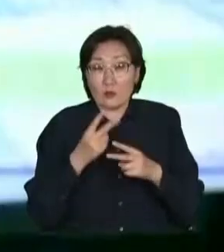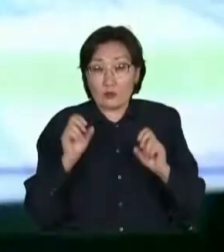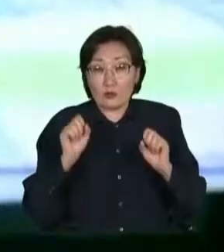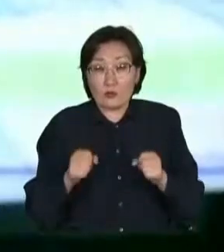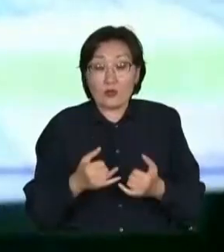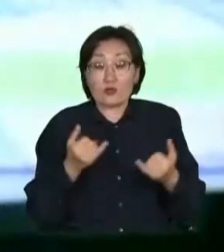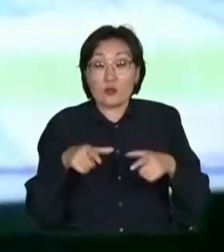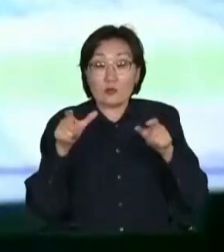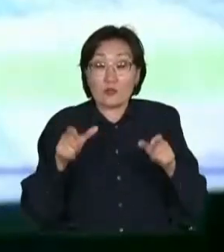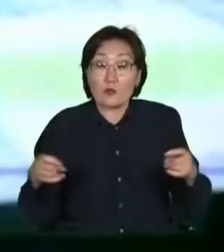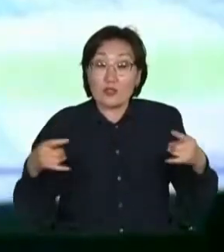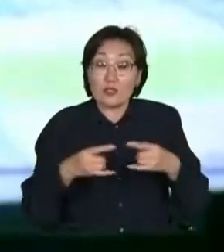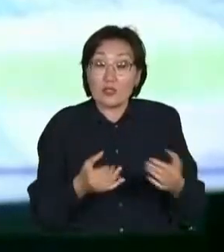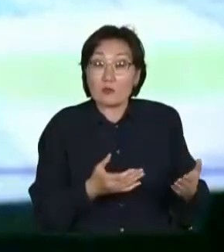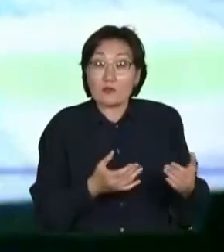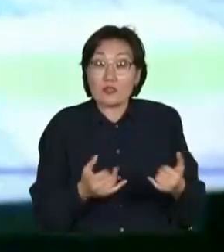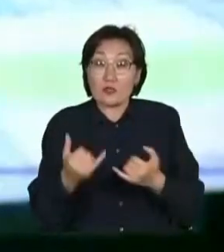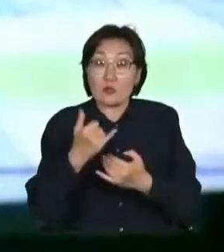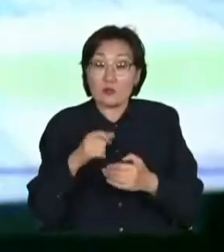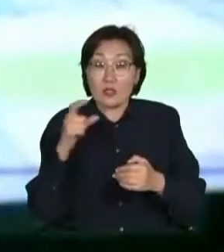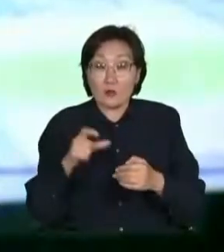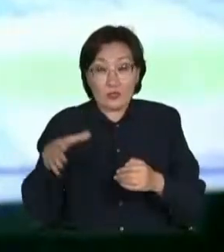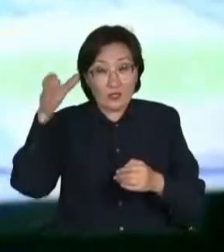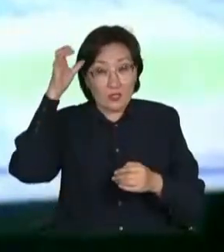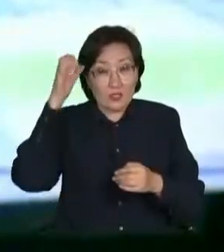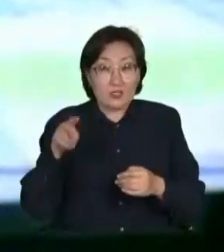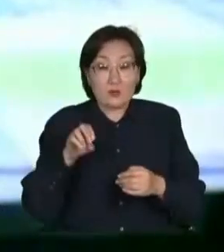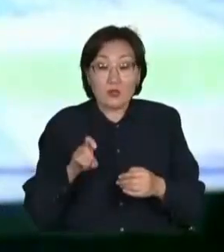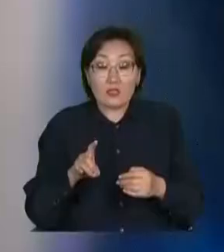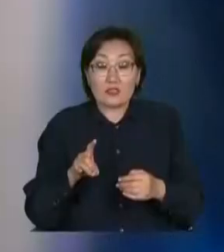Құрметті көрермен, студиямыздың қонағы болған экономика ғылымдарының кандидаты Ғалымжан Керімбек.